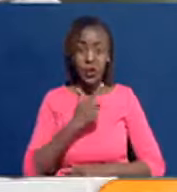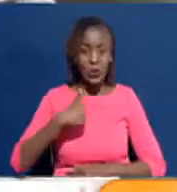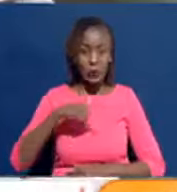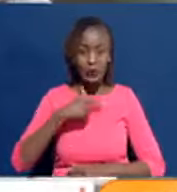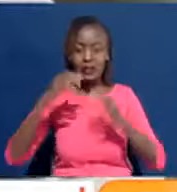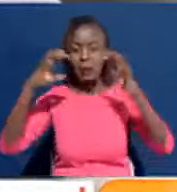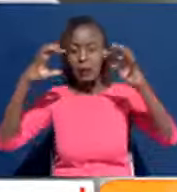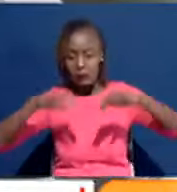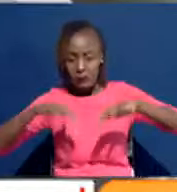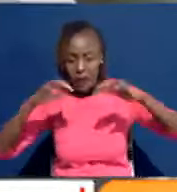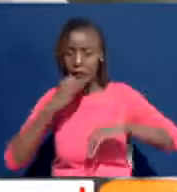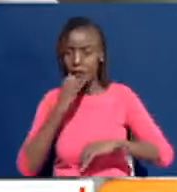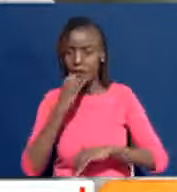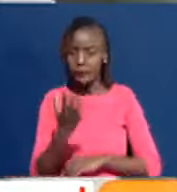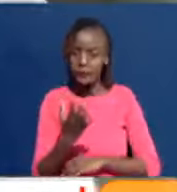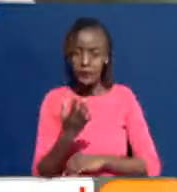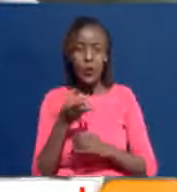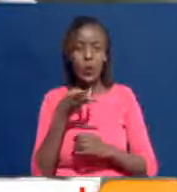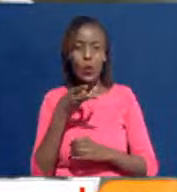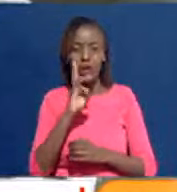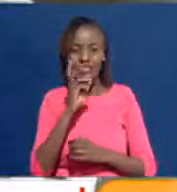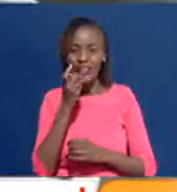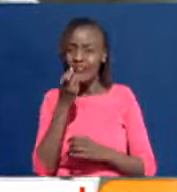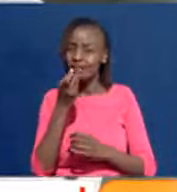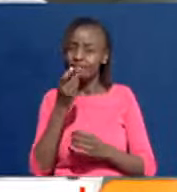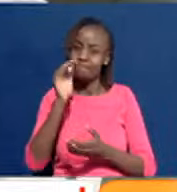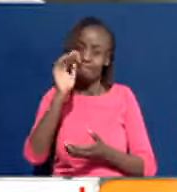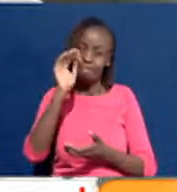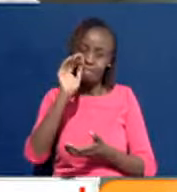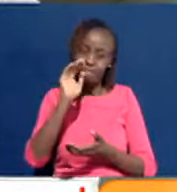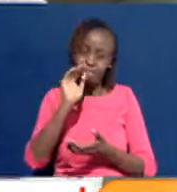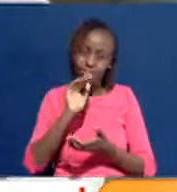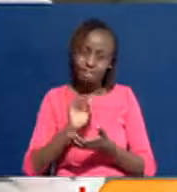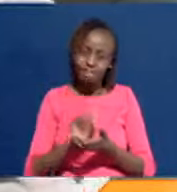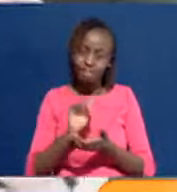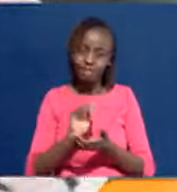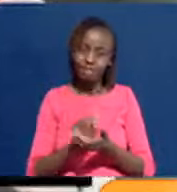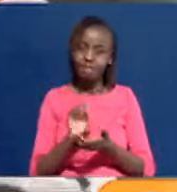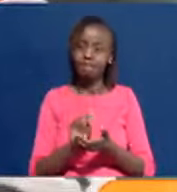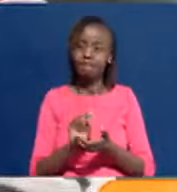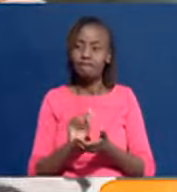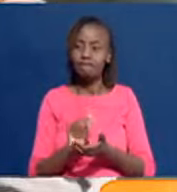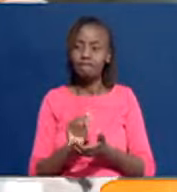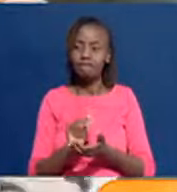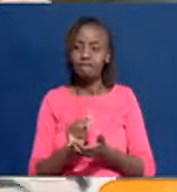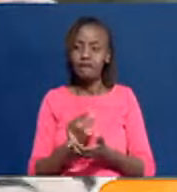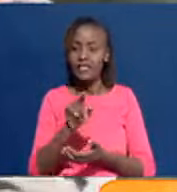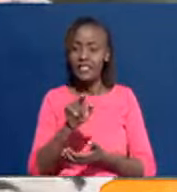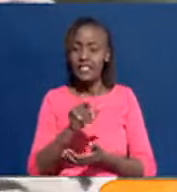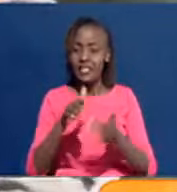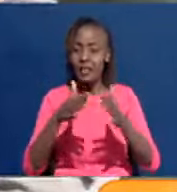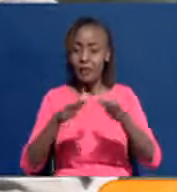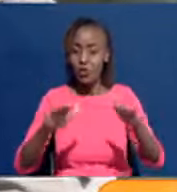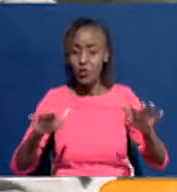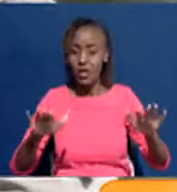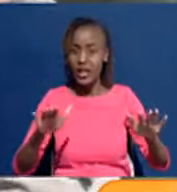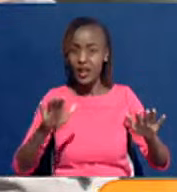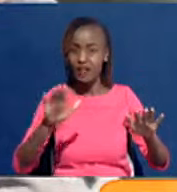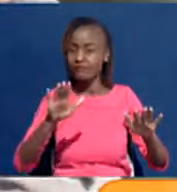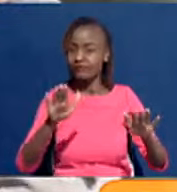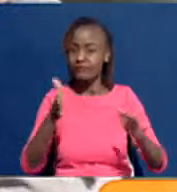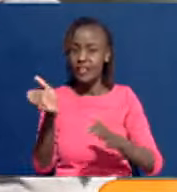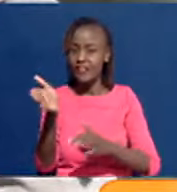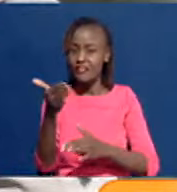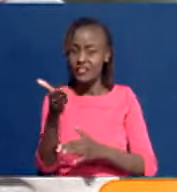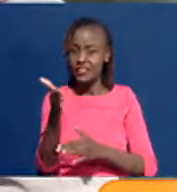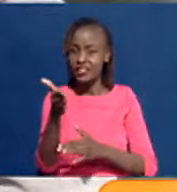mvua, maji pia nayo inadidimia kwenda. Na sasa hatuna uchafu katika hii baharini yenye samaki zinaweza